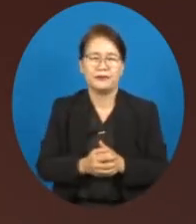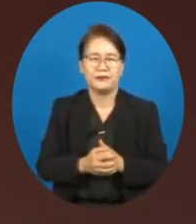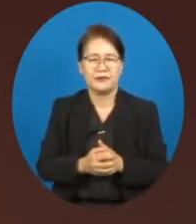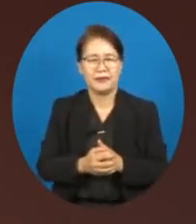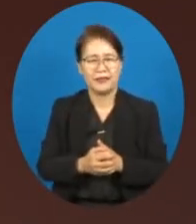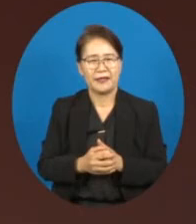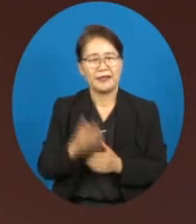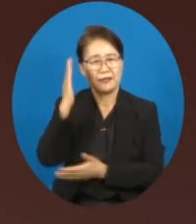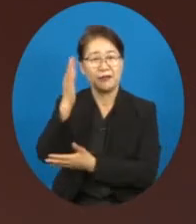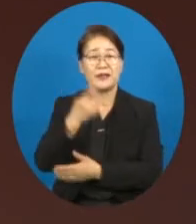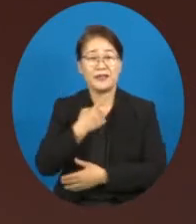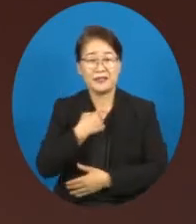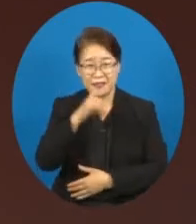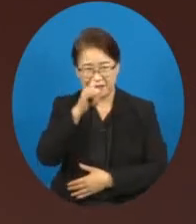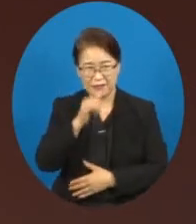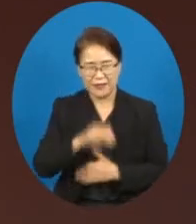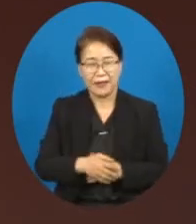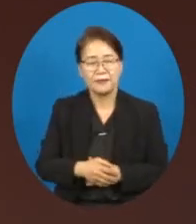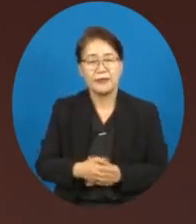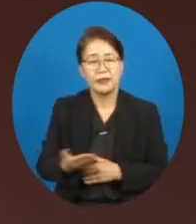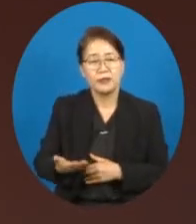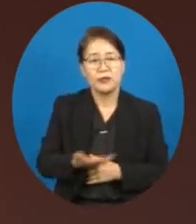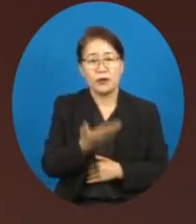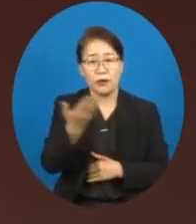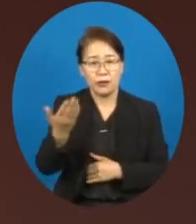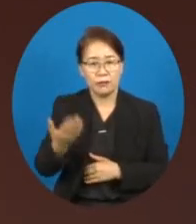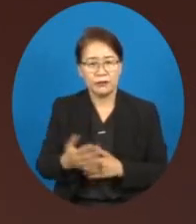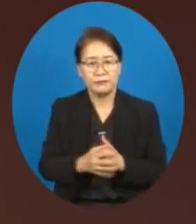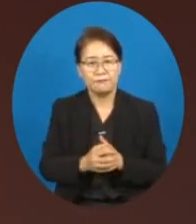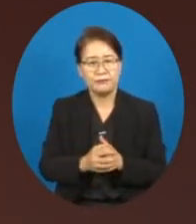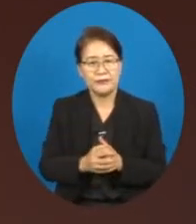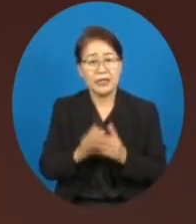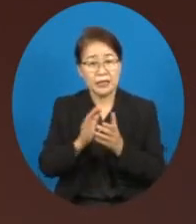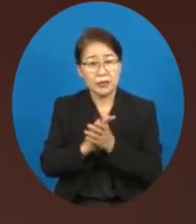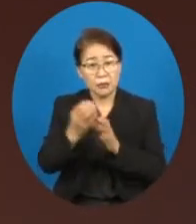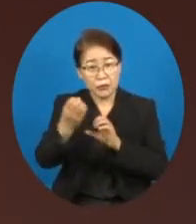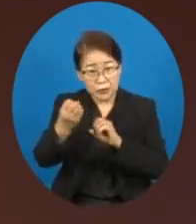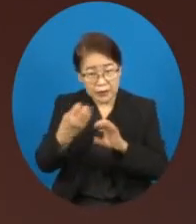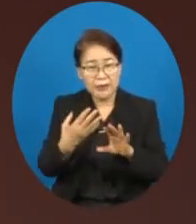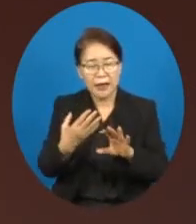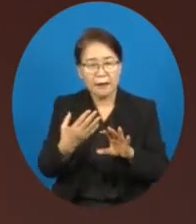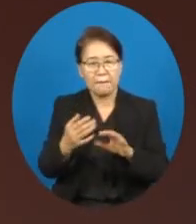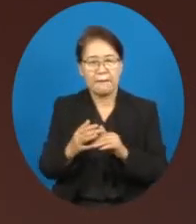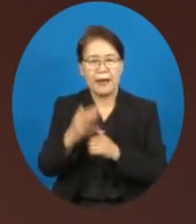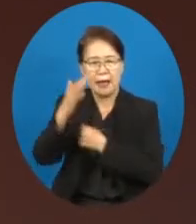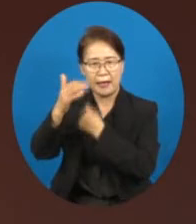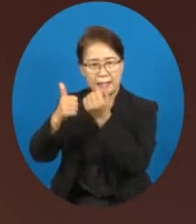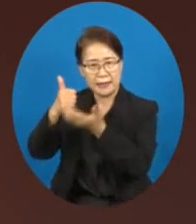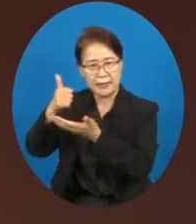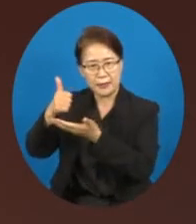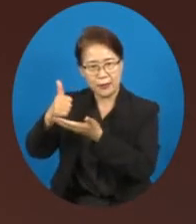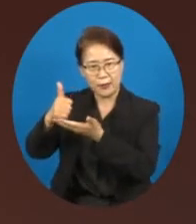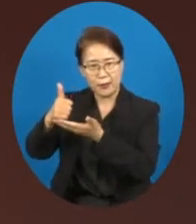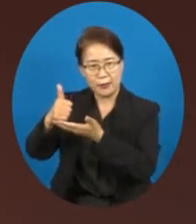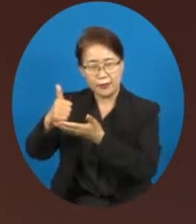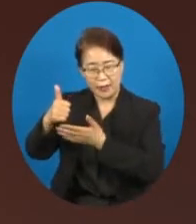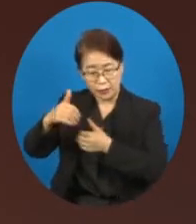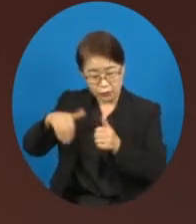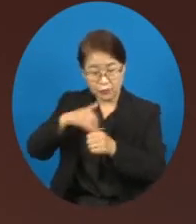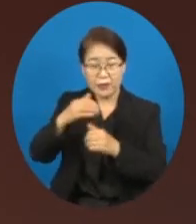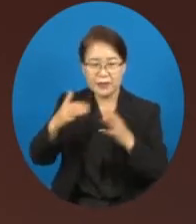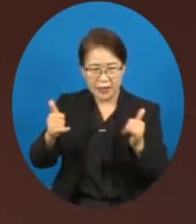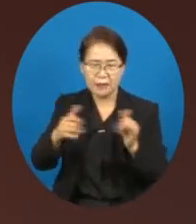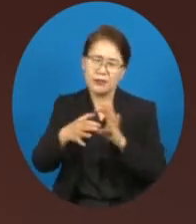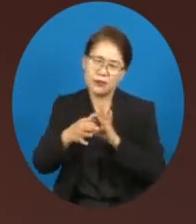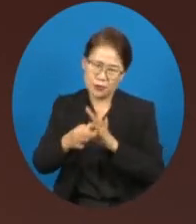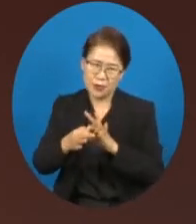설교한 적이 있는데요, 여러분 많은 경우에 기도의 응답도 하나님께서 내 주변에 있는